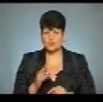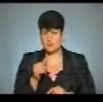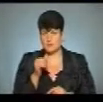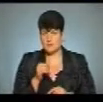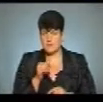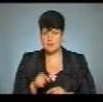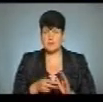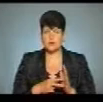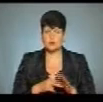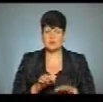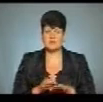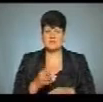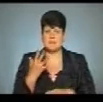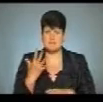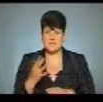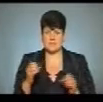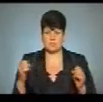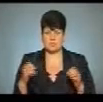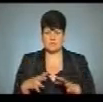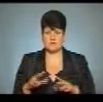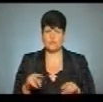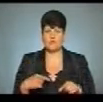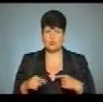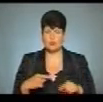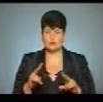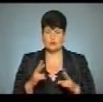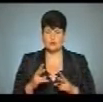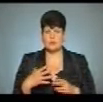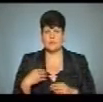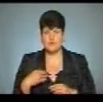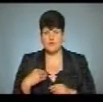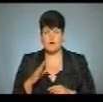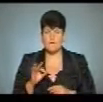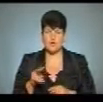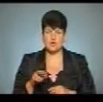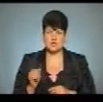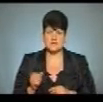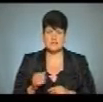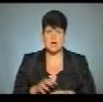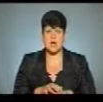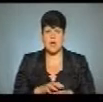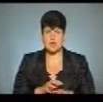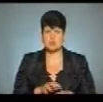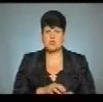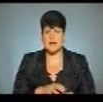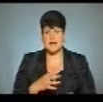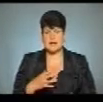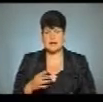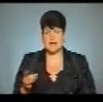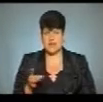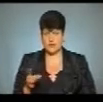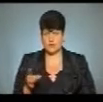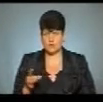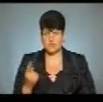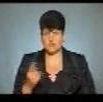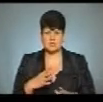місяць, планують провести 5 поєдинків з футбольними клубами Львова, Волочиська, Калуша та Рівного. Перше тренування, воно